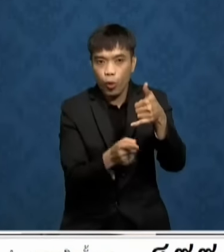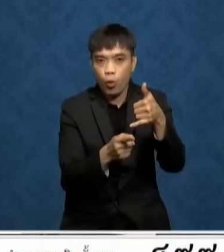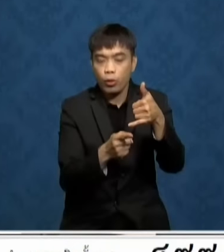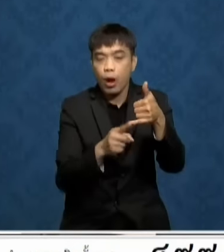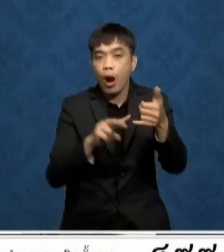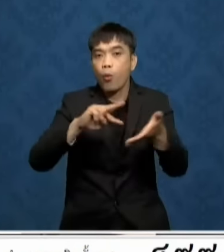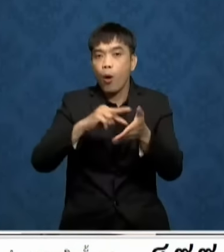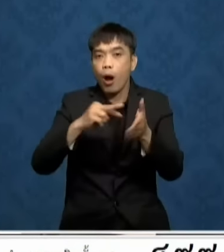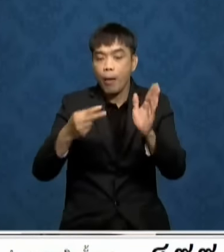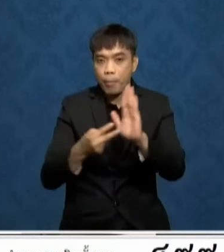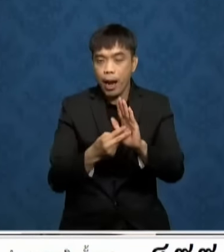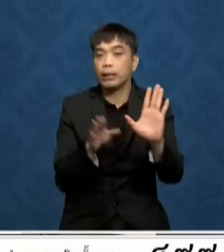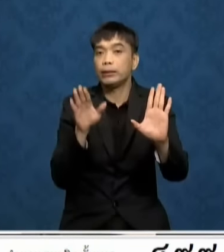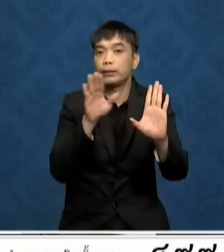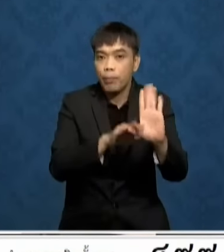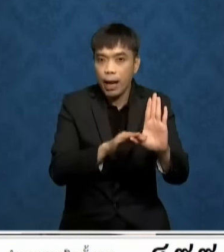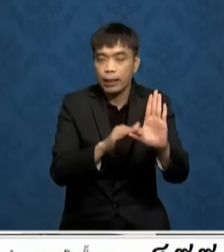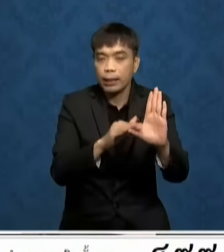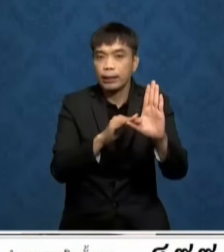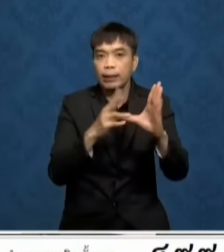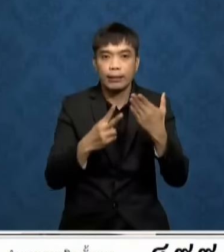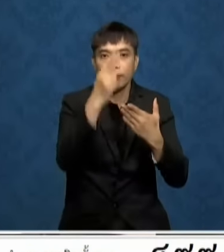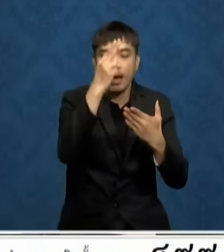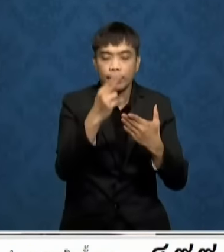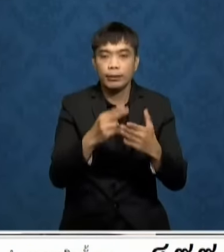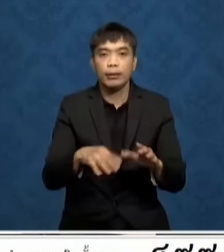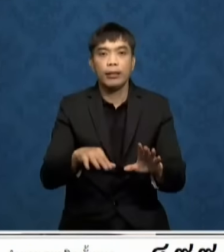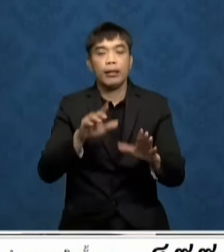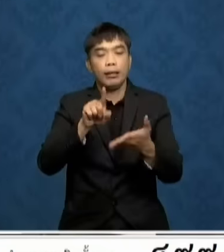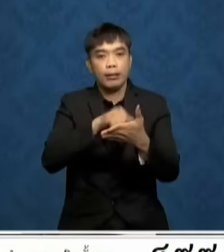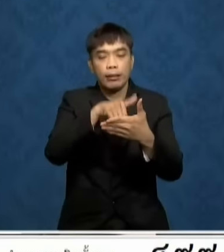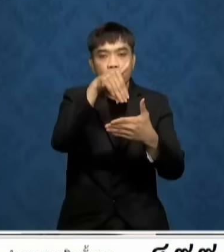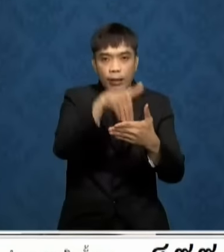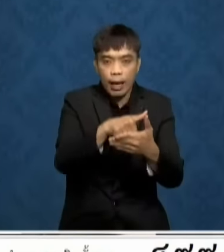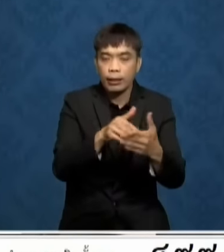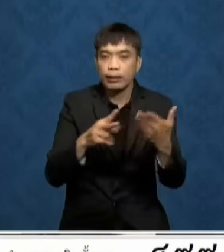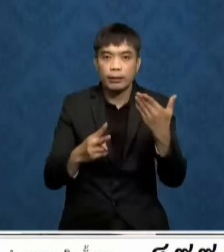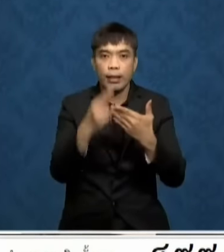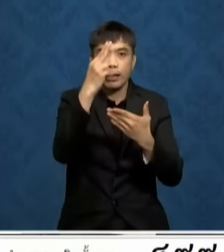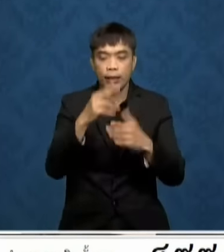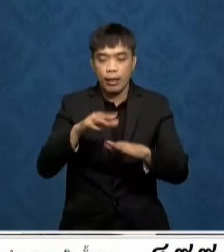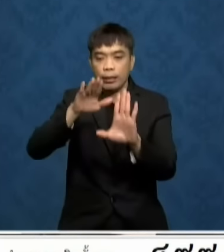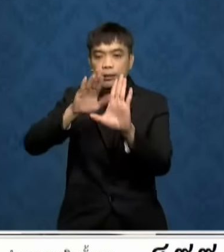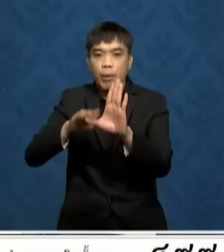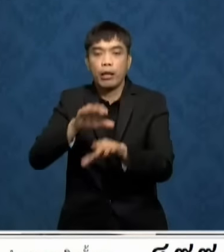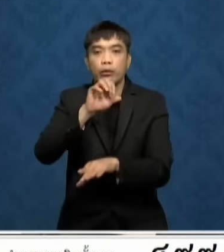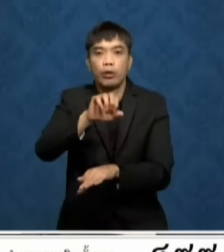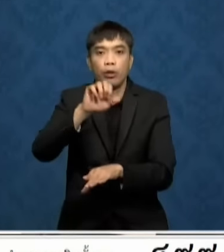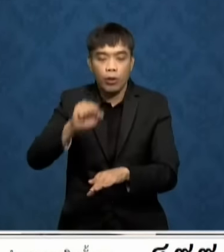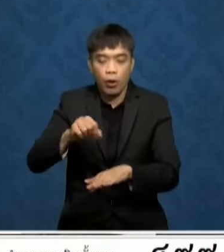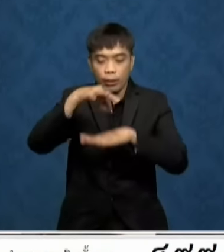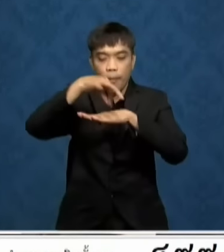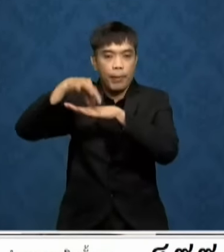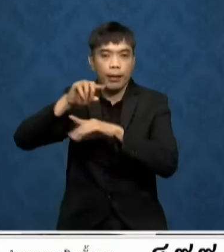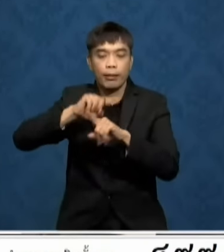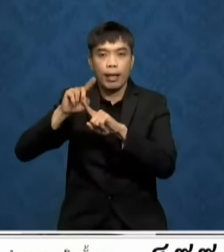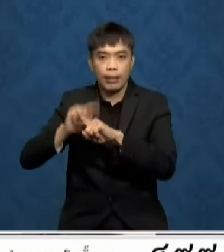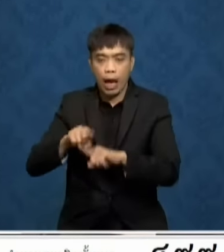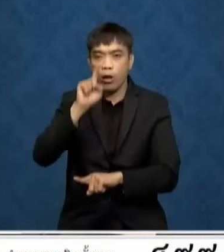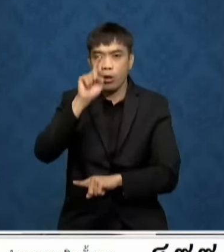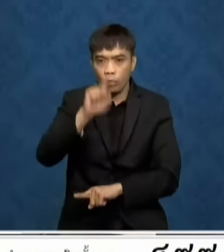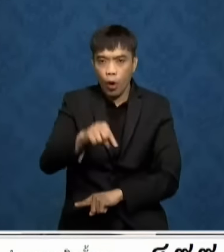งสมัครรับเลือกตั้งหรือการห้ามไม่ให้ดำรงตำแหน่งใดในพรรคการเมืองก็สมควรจะได้รับการทบทวนถึงความจำเป็นเหมาะสม